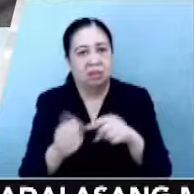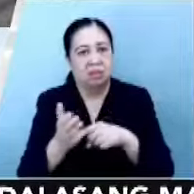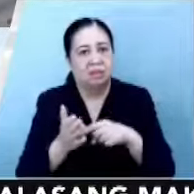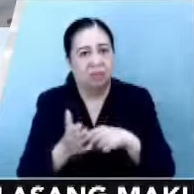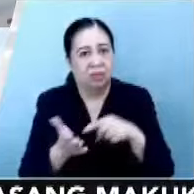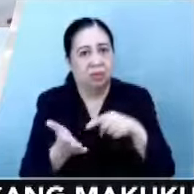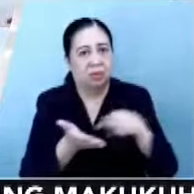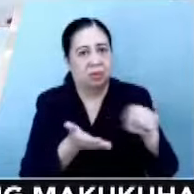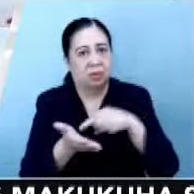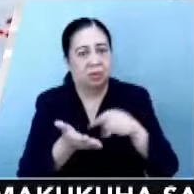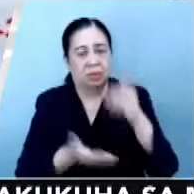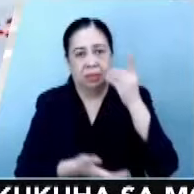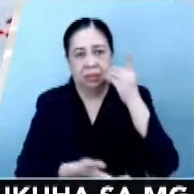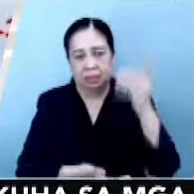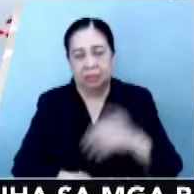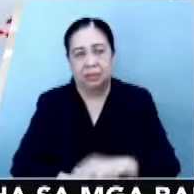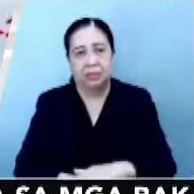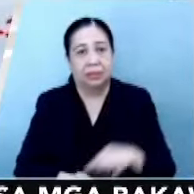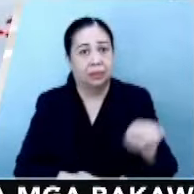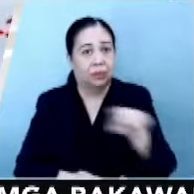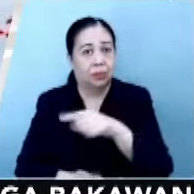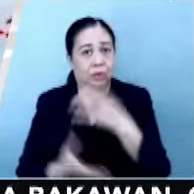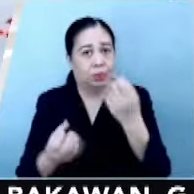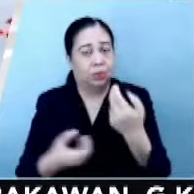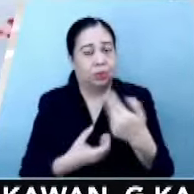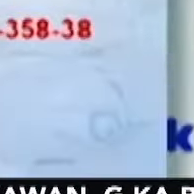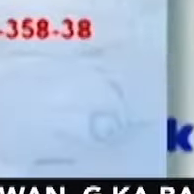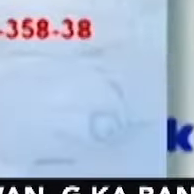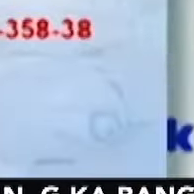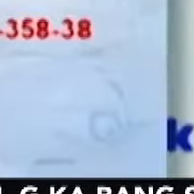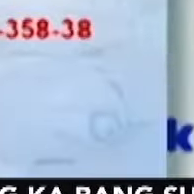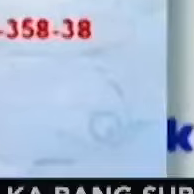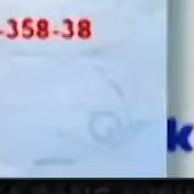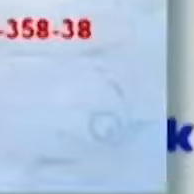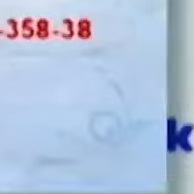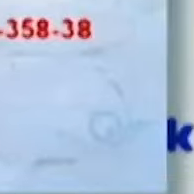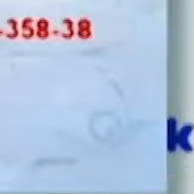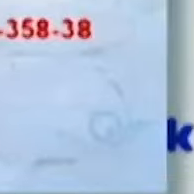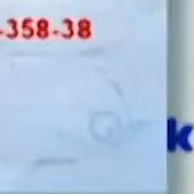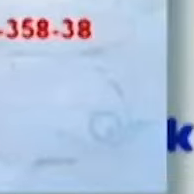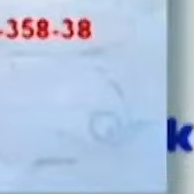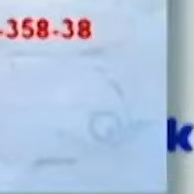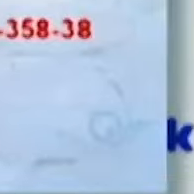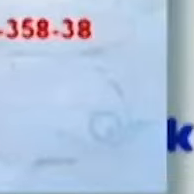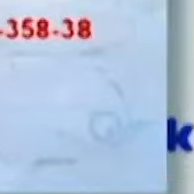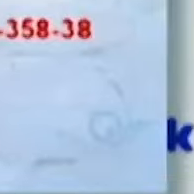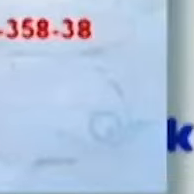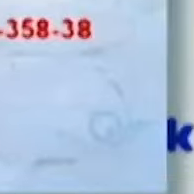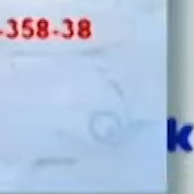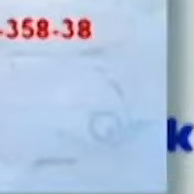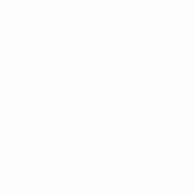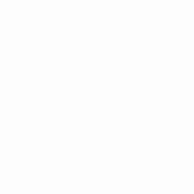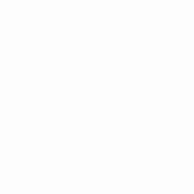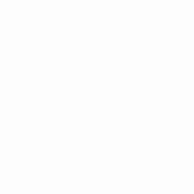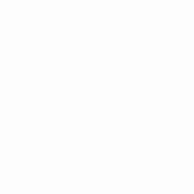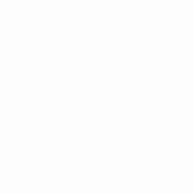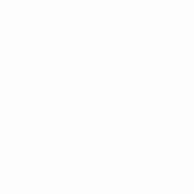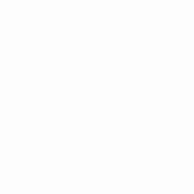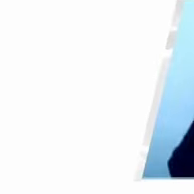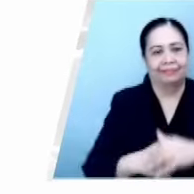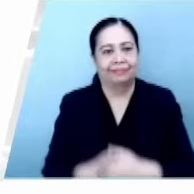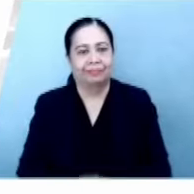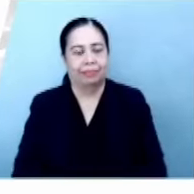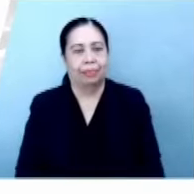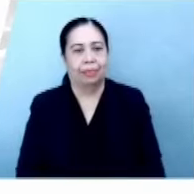mga dental. Sa mga nais makiisa sa aming mga project, maaari po kayo magdeposito sa aming mga bank account o